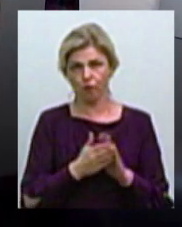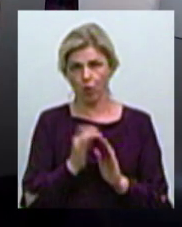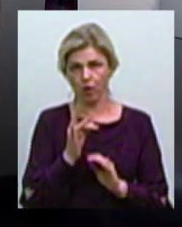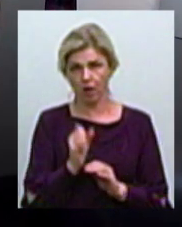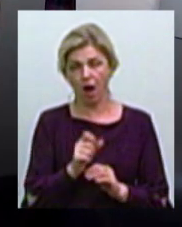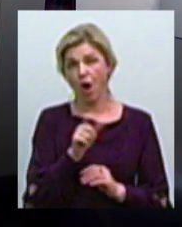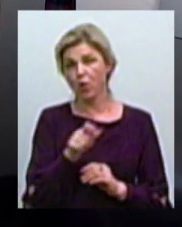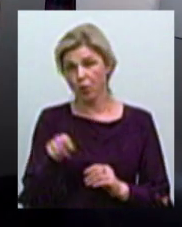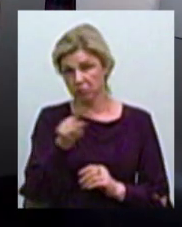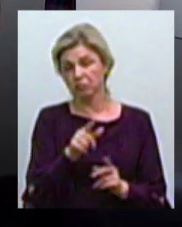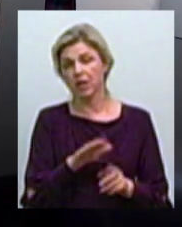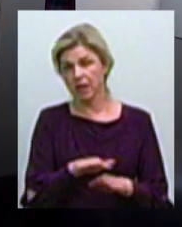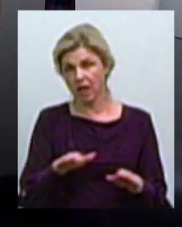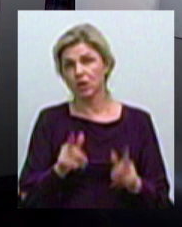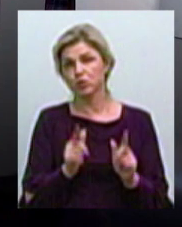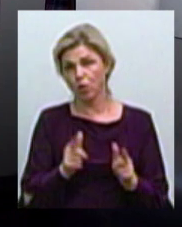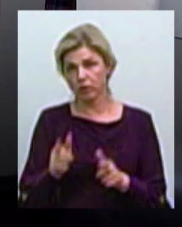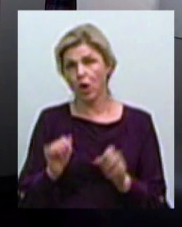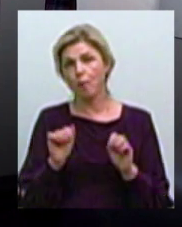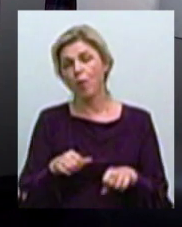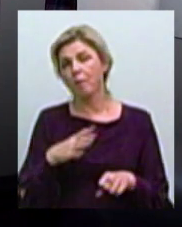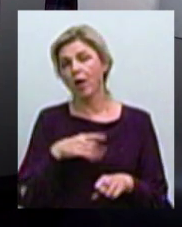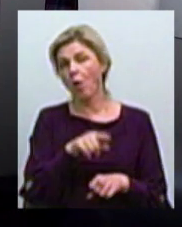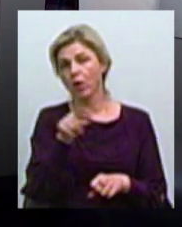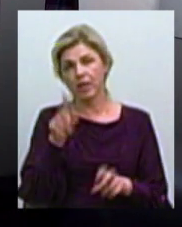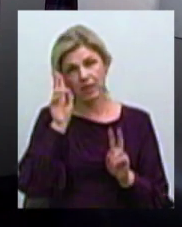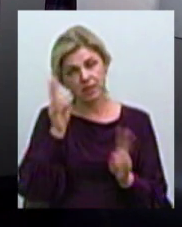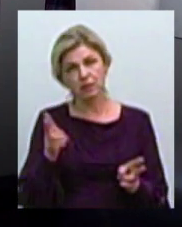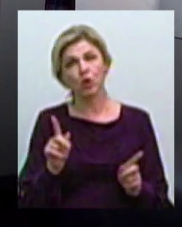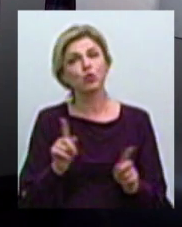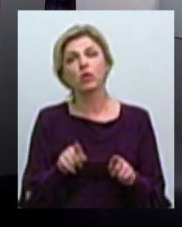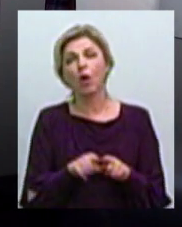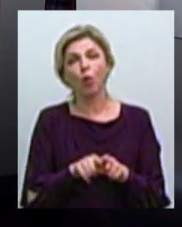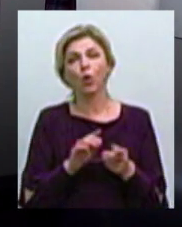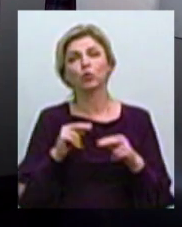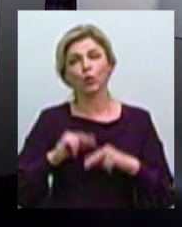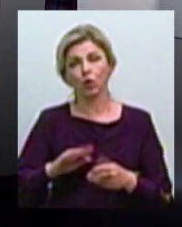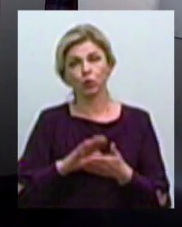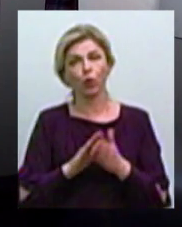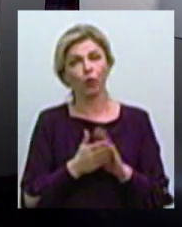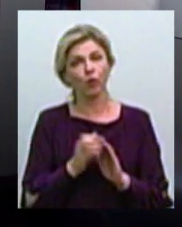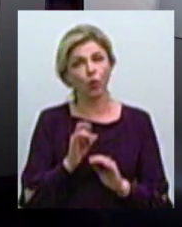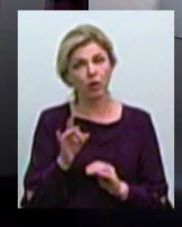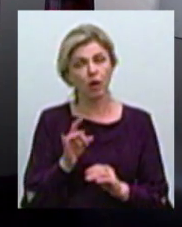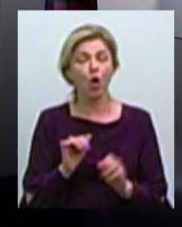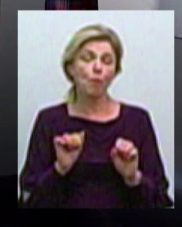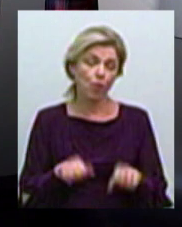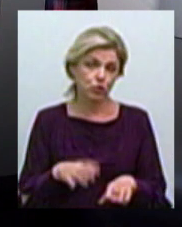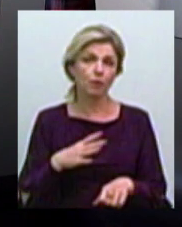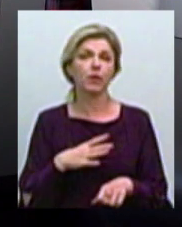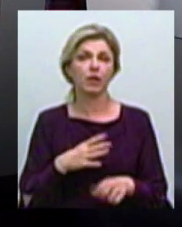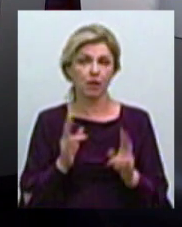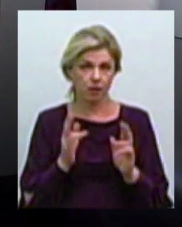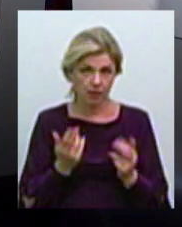навіть не знають, що існує трудовий договір? Может быть. Ну, вообще, ну, да, могут